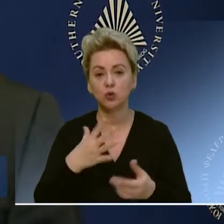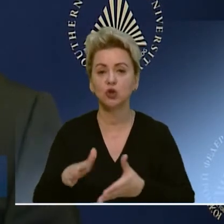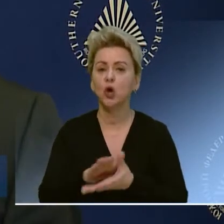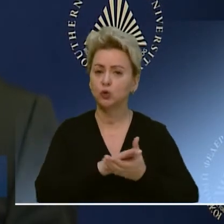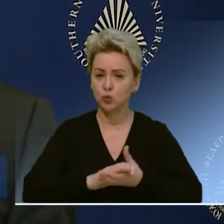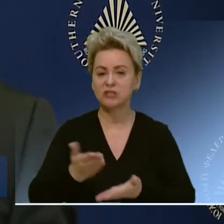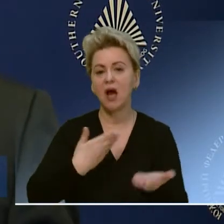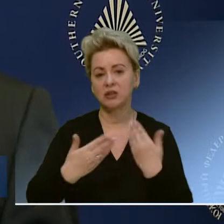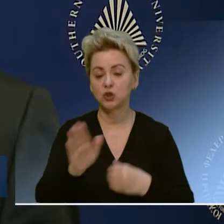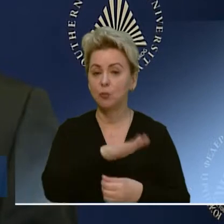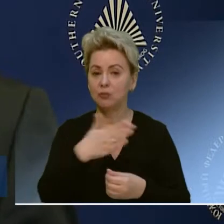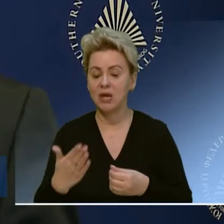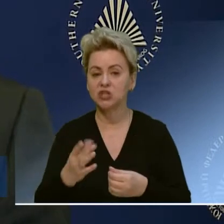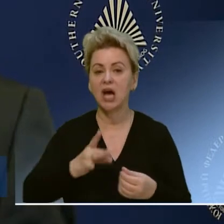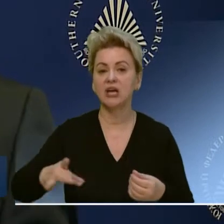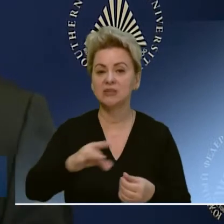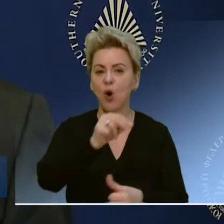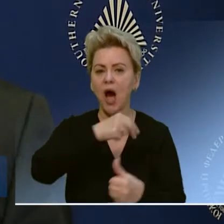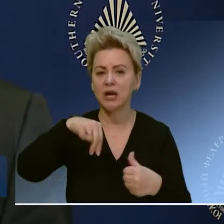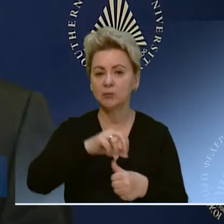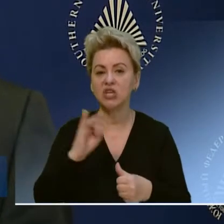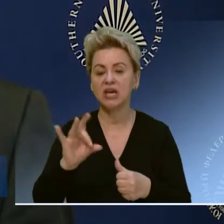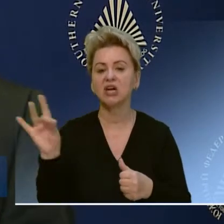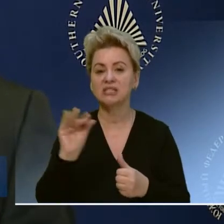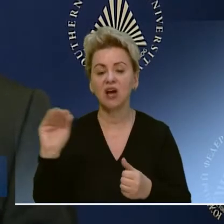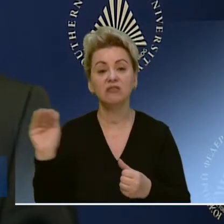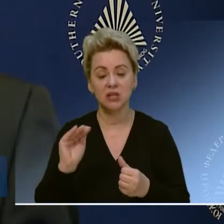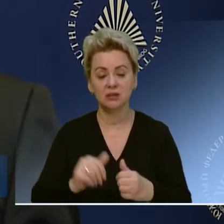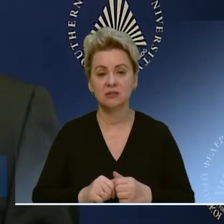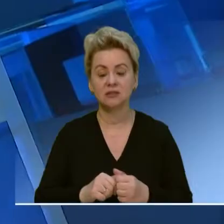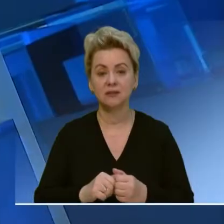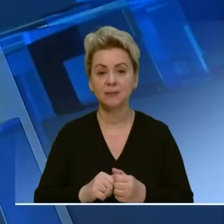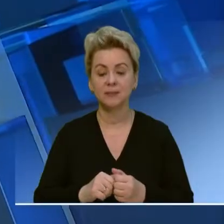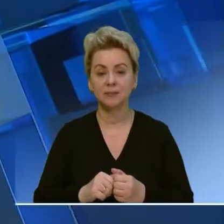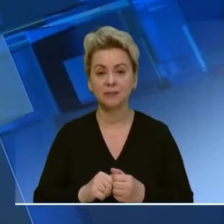дружеским отношением между Республикой Армения и Российской Федерацией.